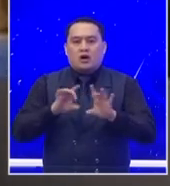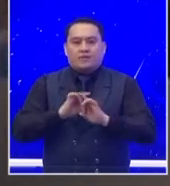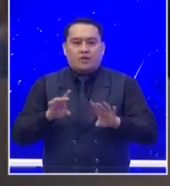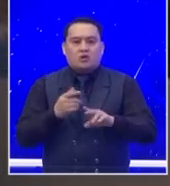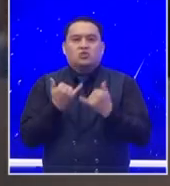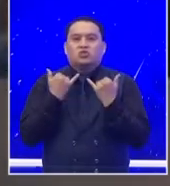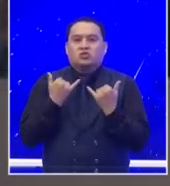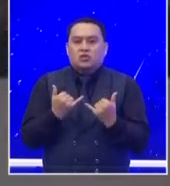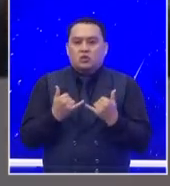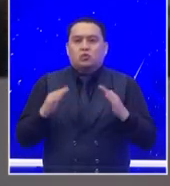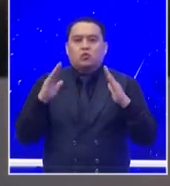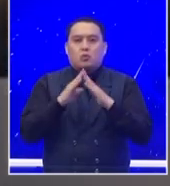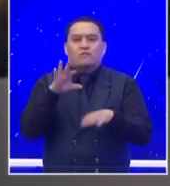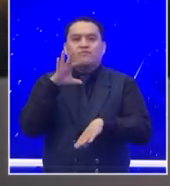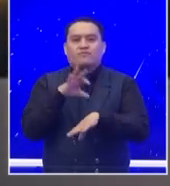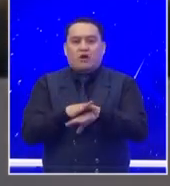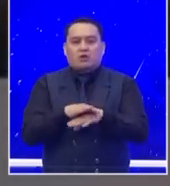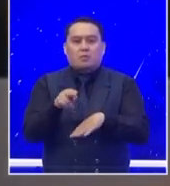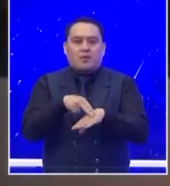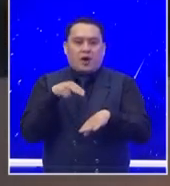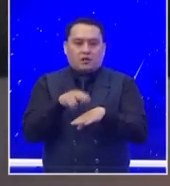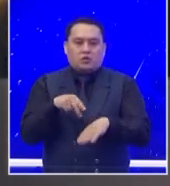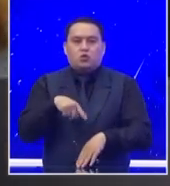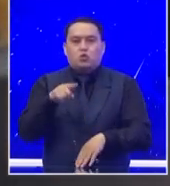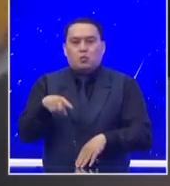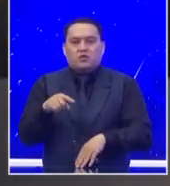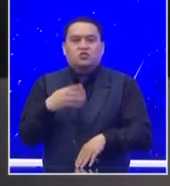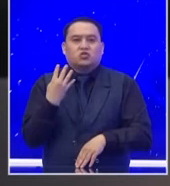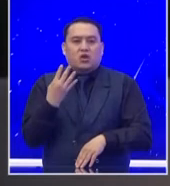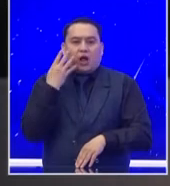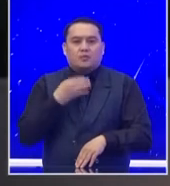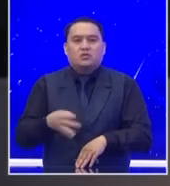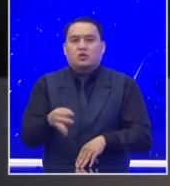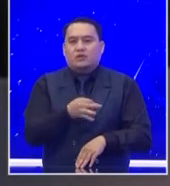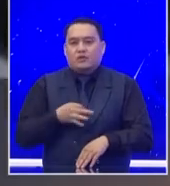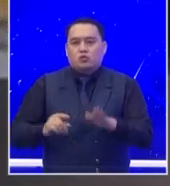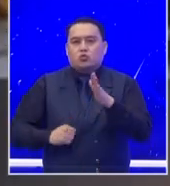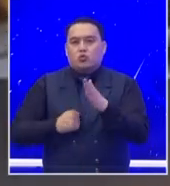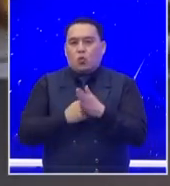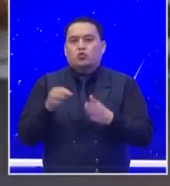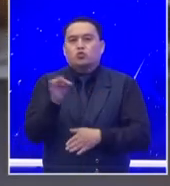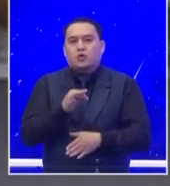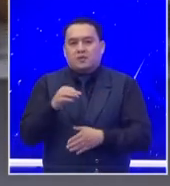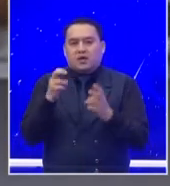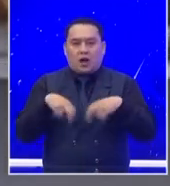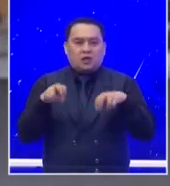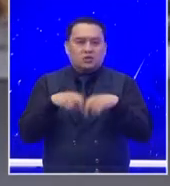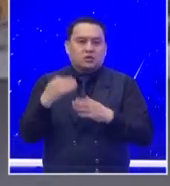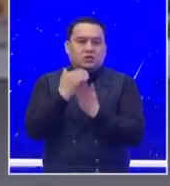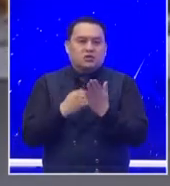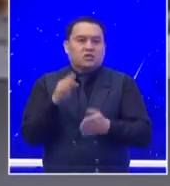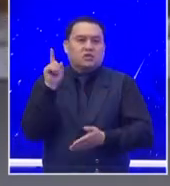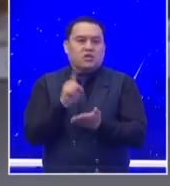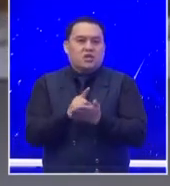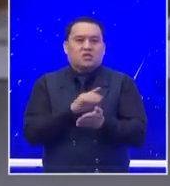ролика. Сейчас по данному факту отделом полиции номер 4 Алматинского района начато досудебное расследование по статье